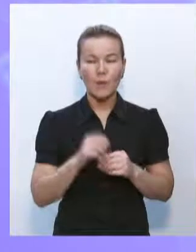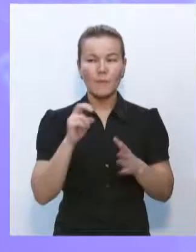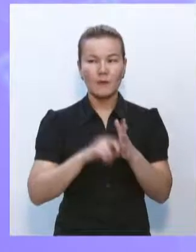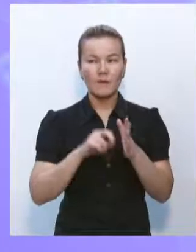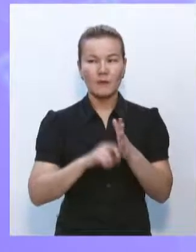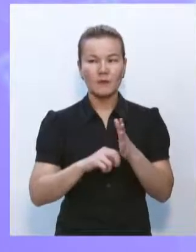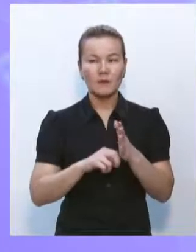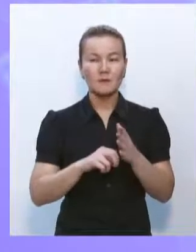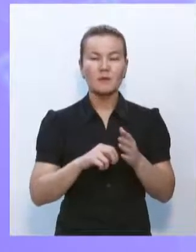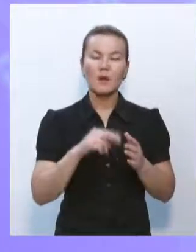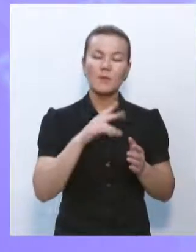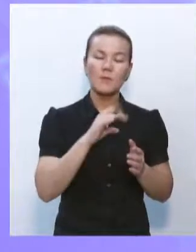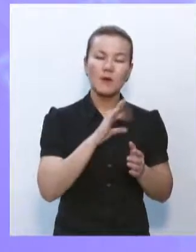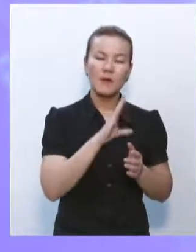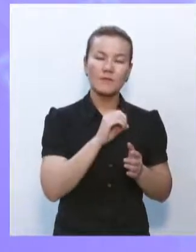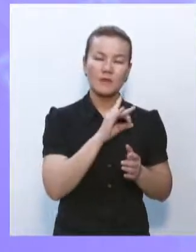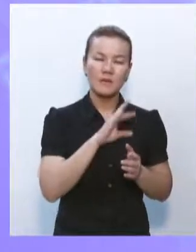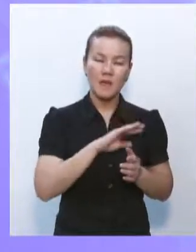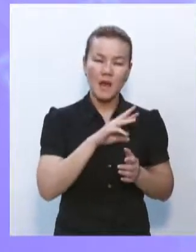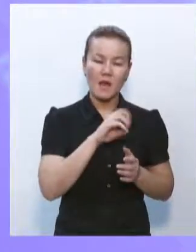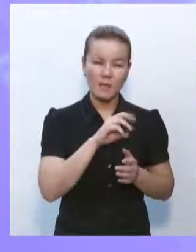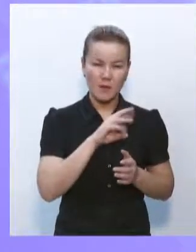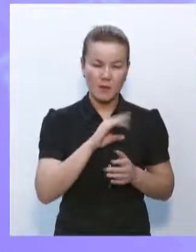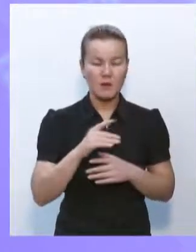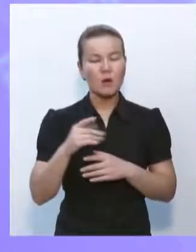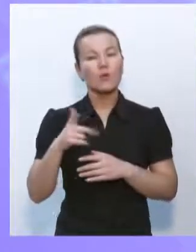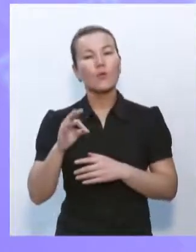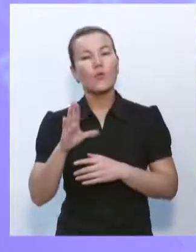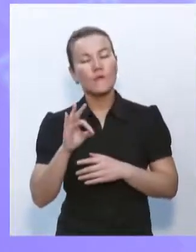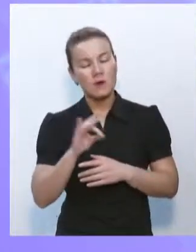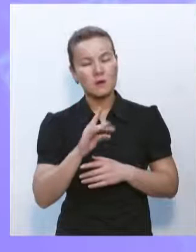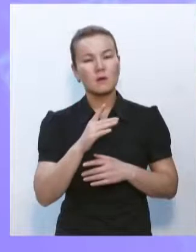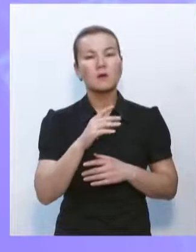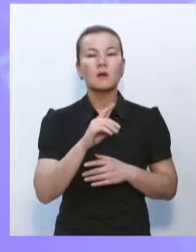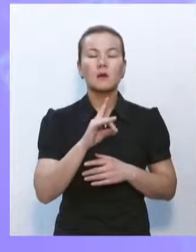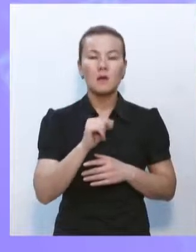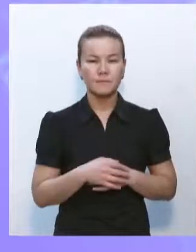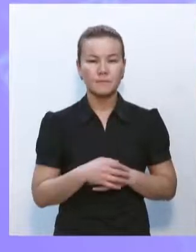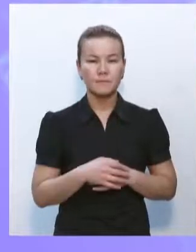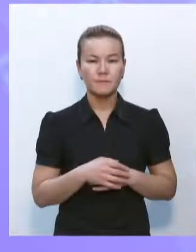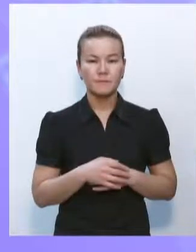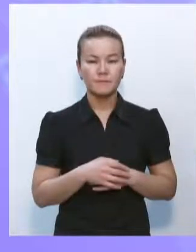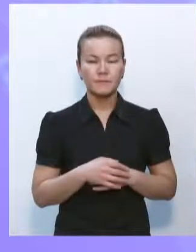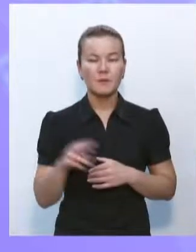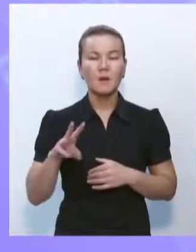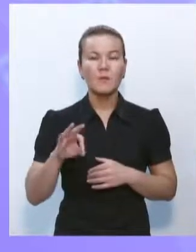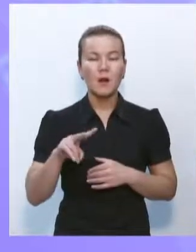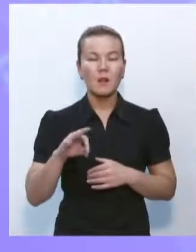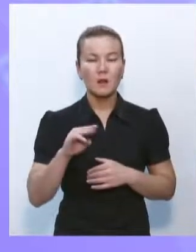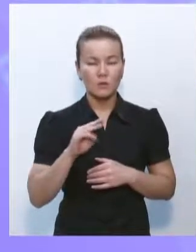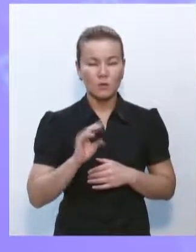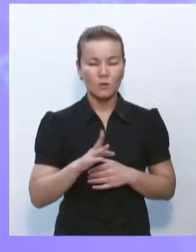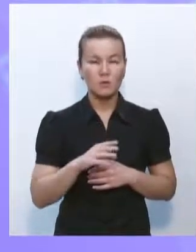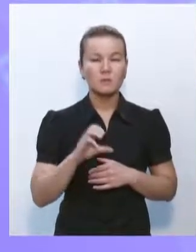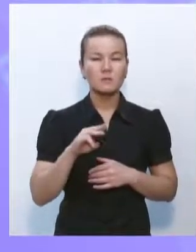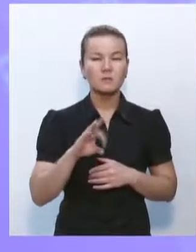Проверочное – проверяемое. Говор – разговор, говорить. Молоток